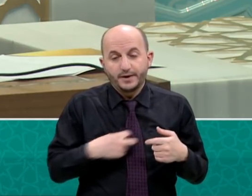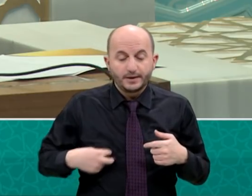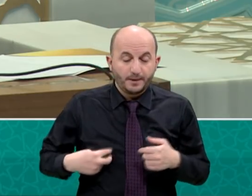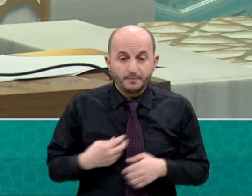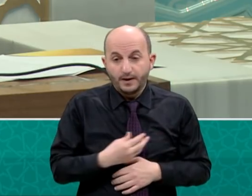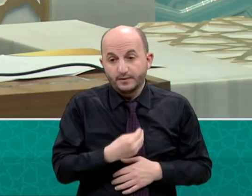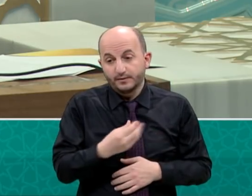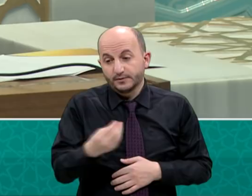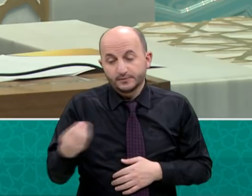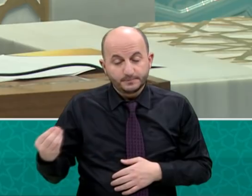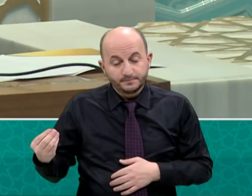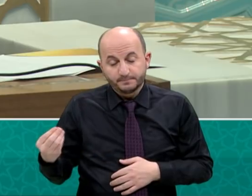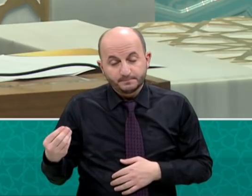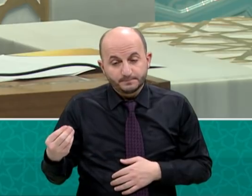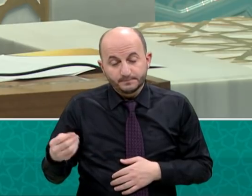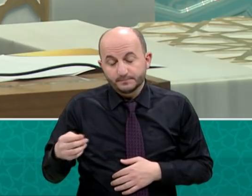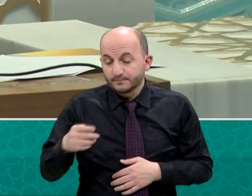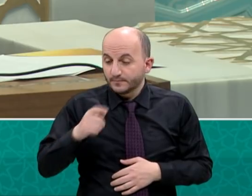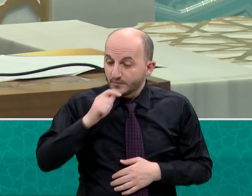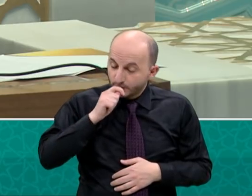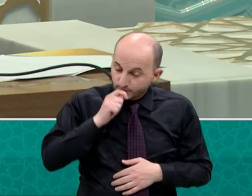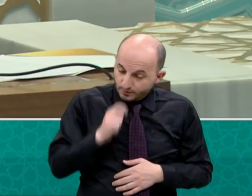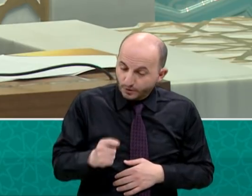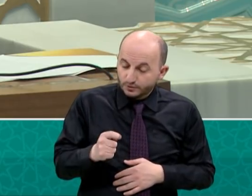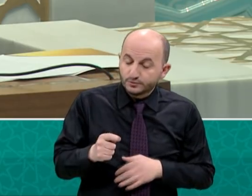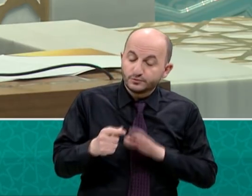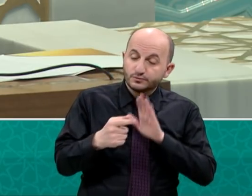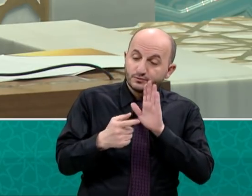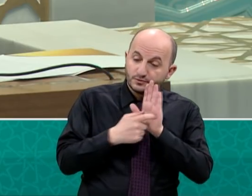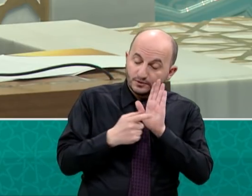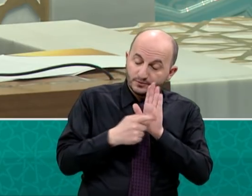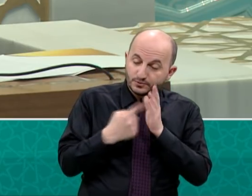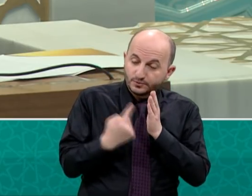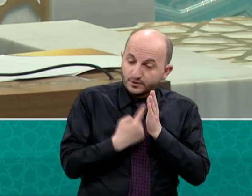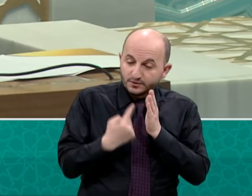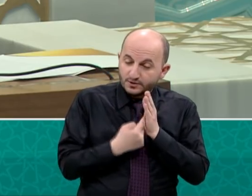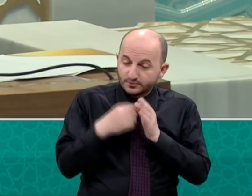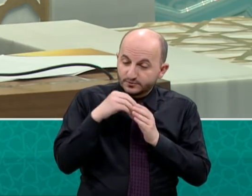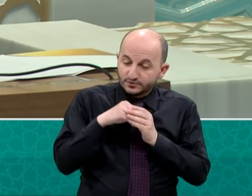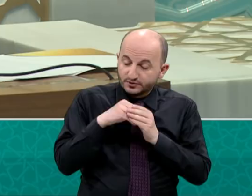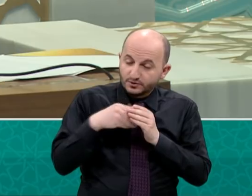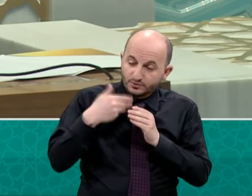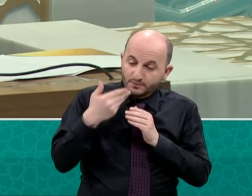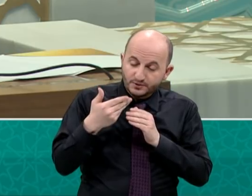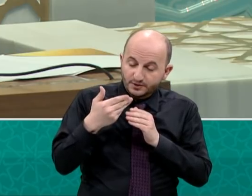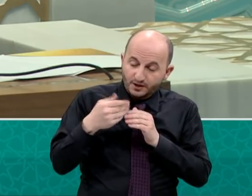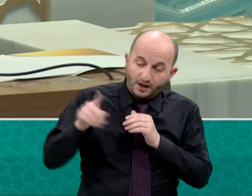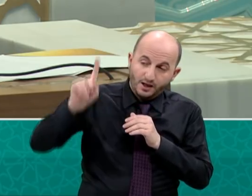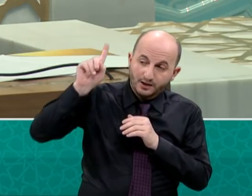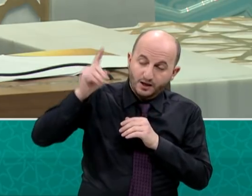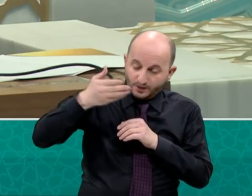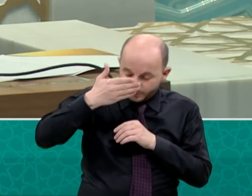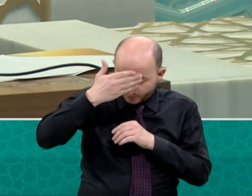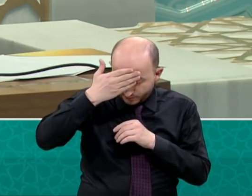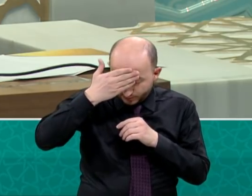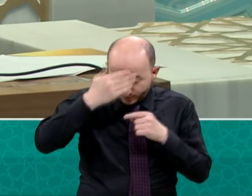Peygamberlerin misak kelimesinin Kur'an-ı Kerim'de kullanılma şekli. Bizim Allah'a kulluk